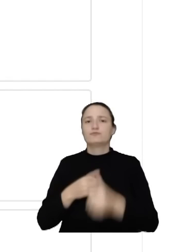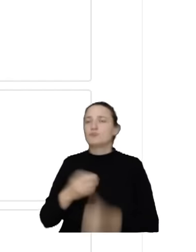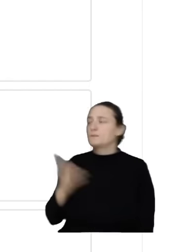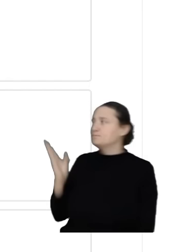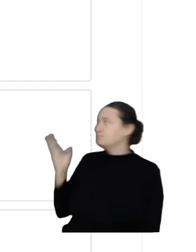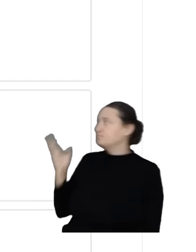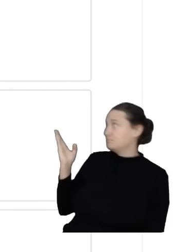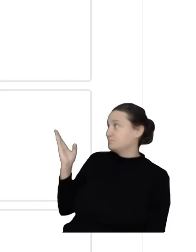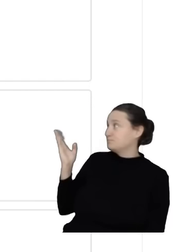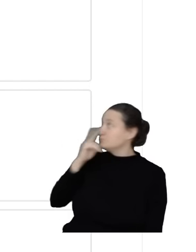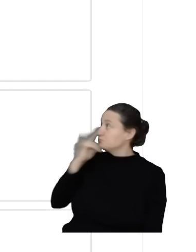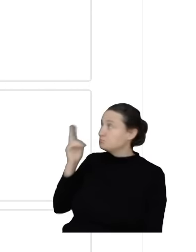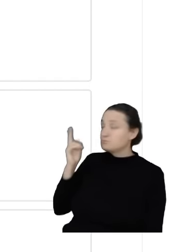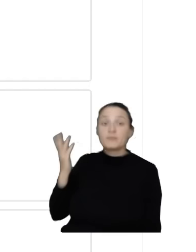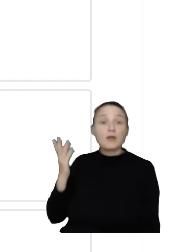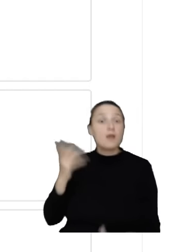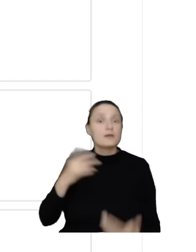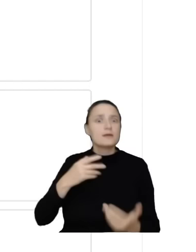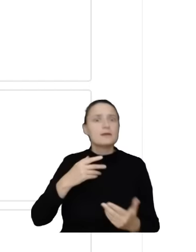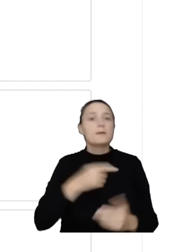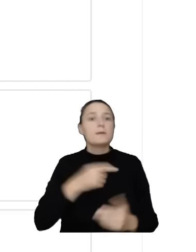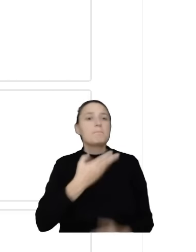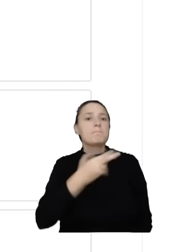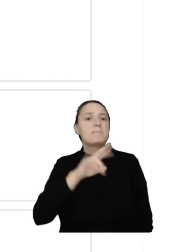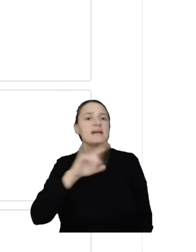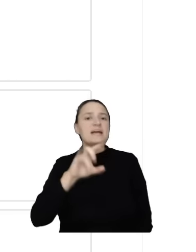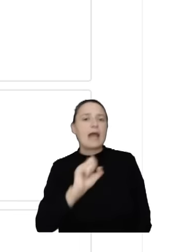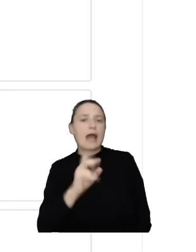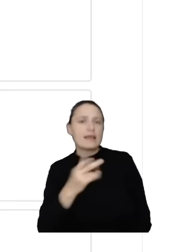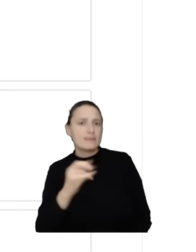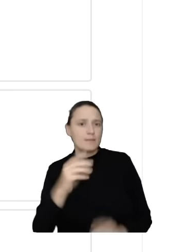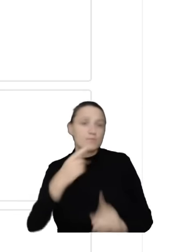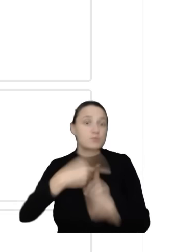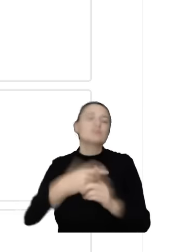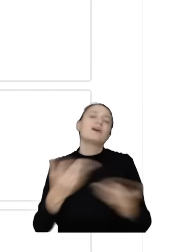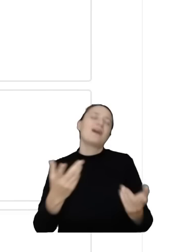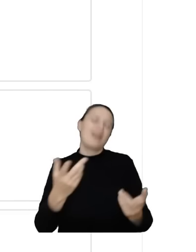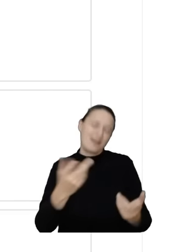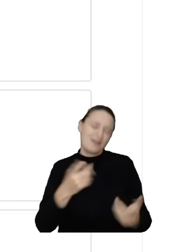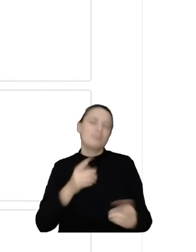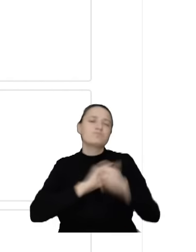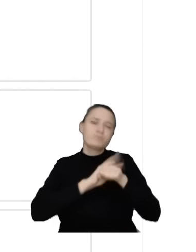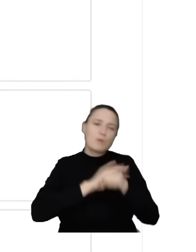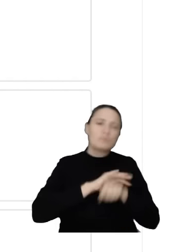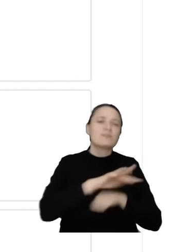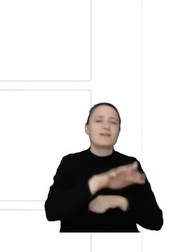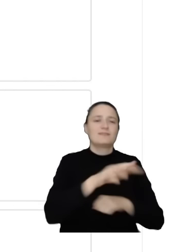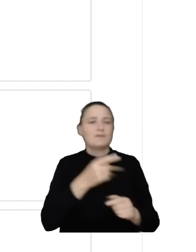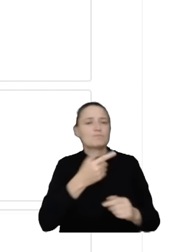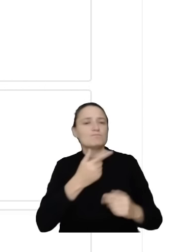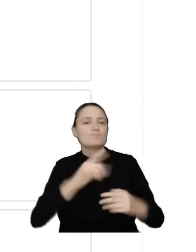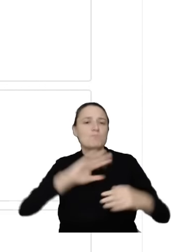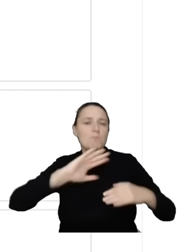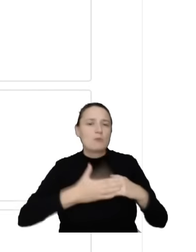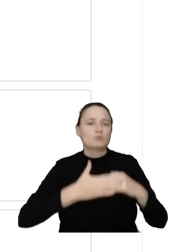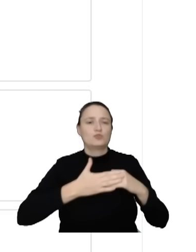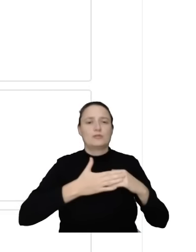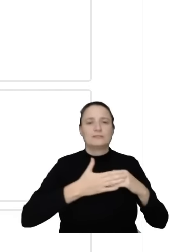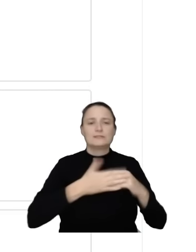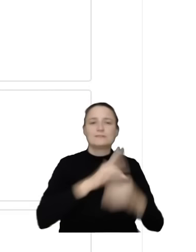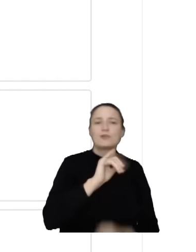Adrian. Myrchanie Plus. Myrchanie. Oczywiście do słynnego małżeństwa Arkadiusz Myrcha Kinga Gajewska. To za chwilę